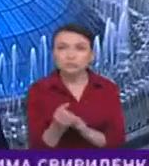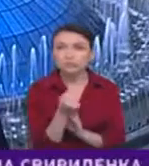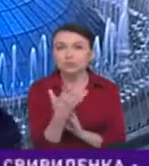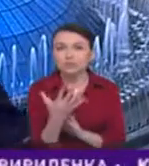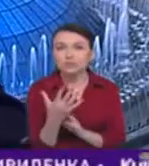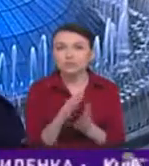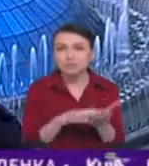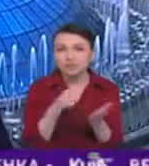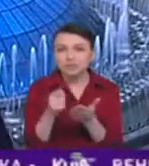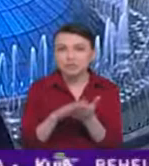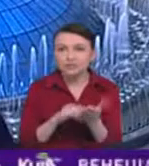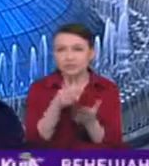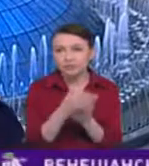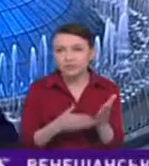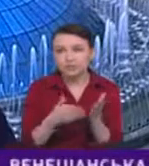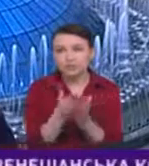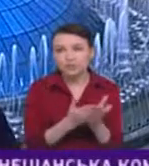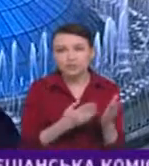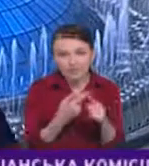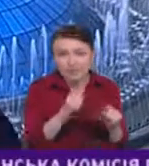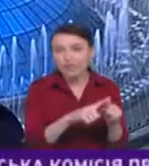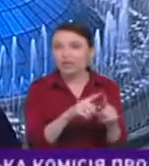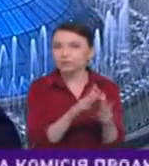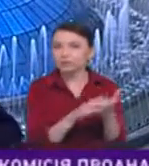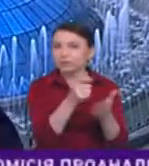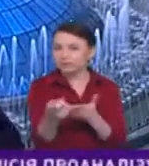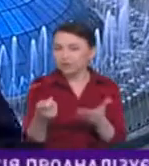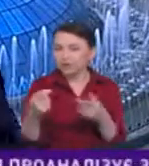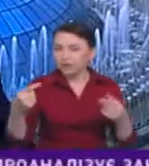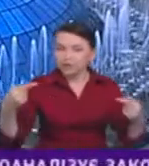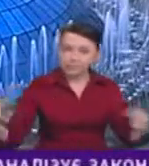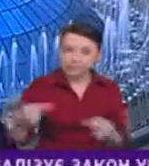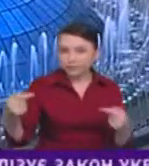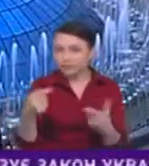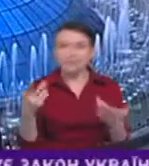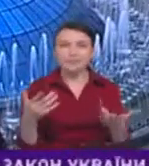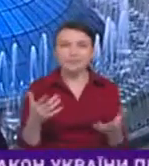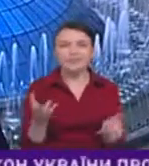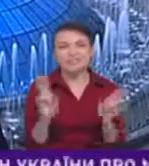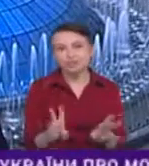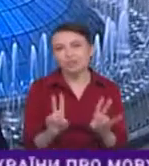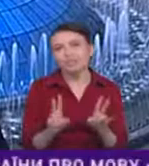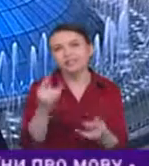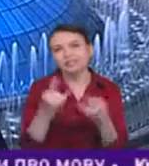15 петицій по скасуванню цієї петиції. Оце от народна пряма демократія. Залишайтеся на